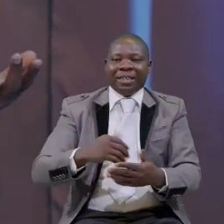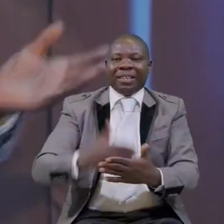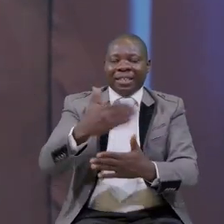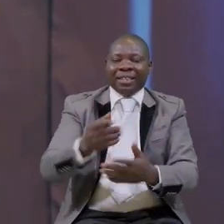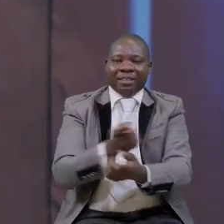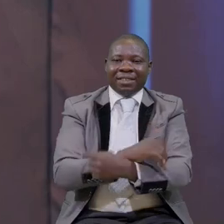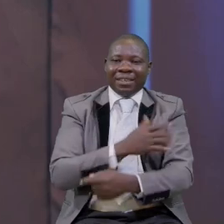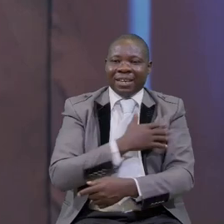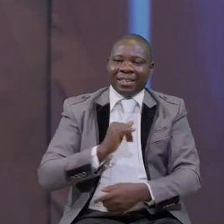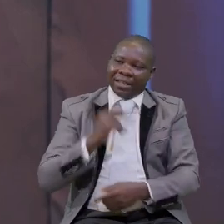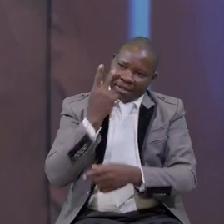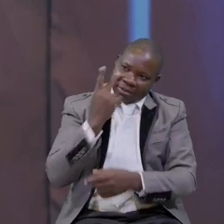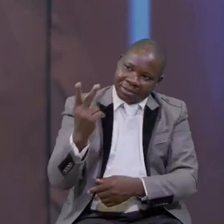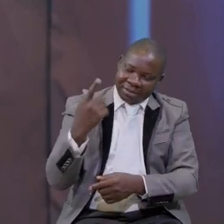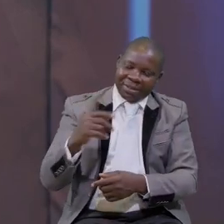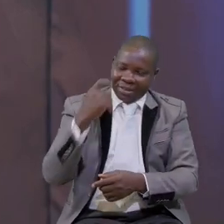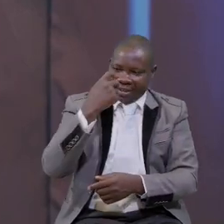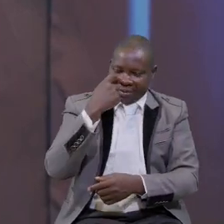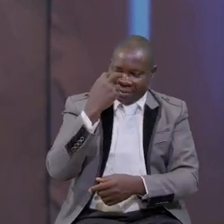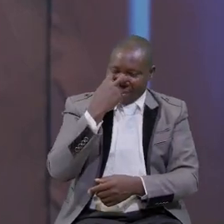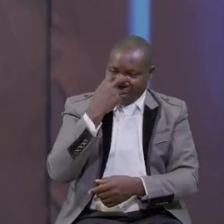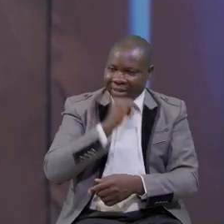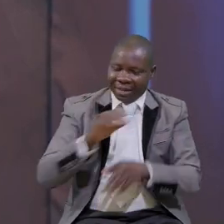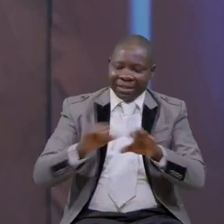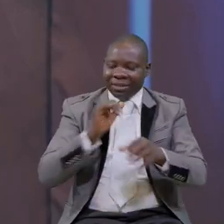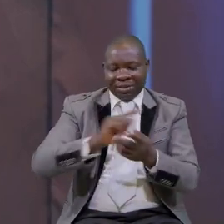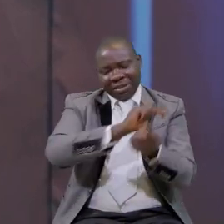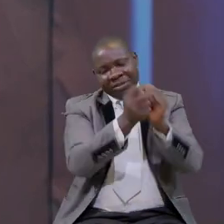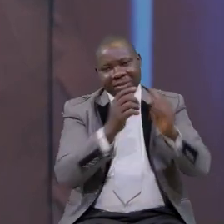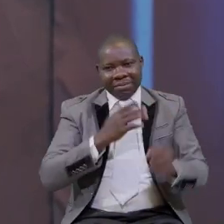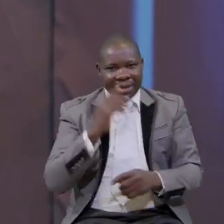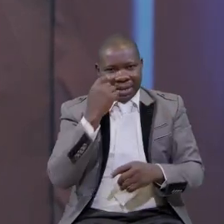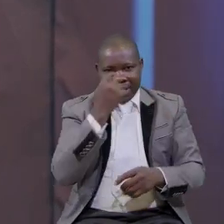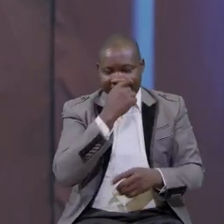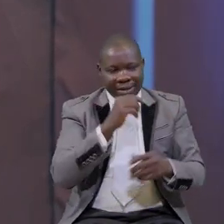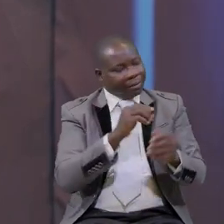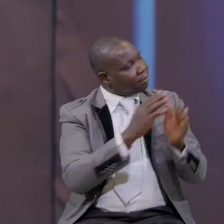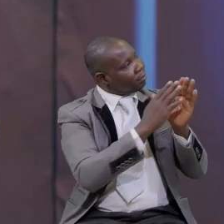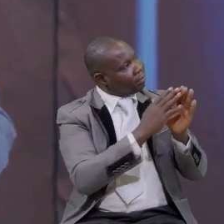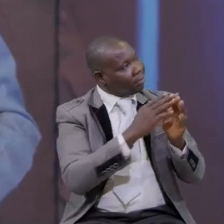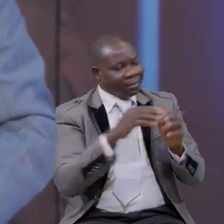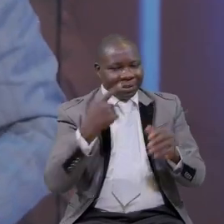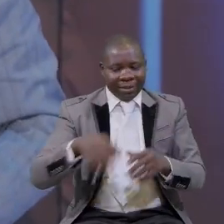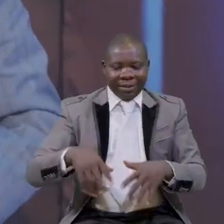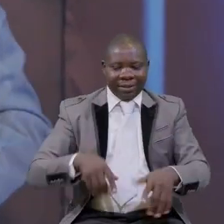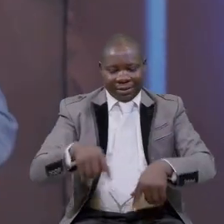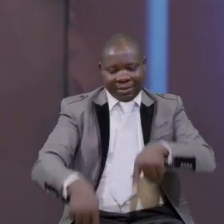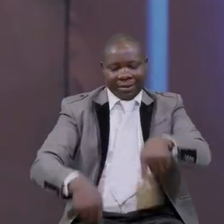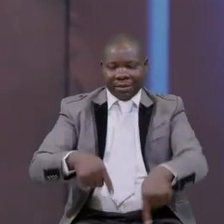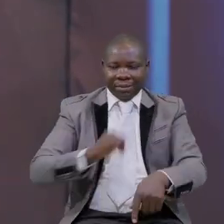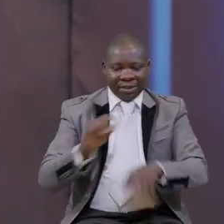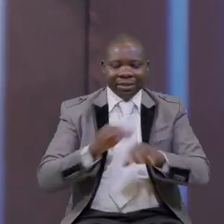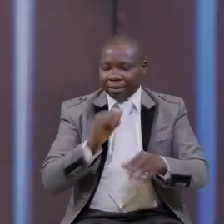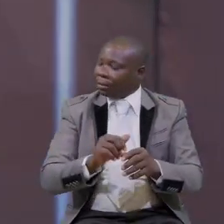vu les aveugles, je n'ai pas détourné mes regards. J'ai vu les paralytiques, je n'ai pas détourné mes regards. Parce